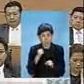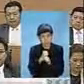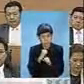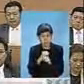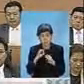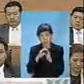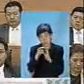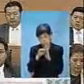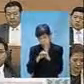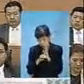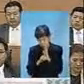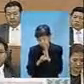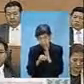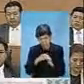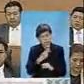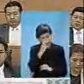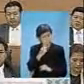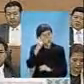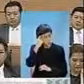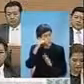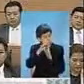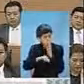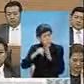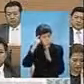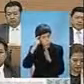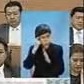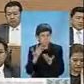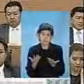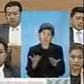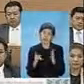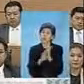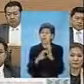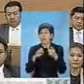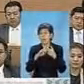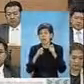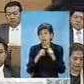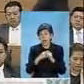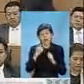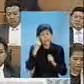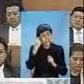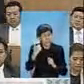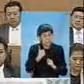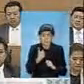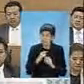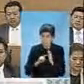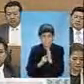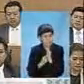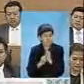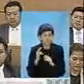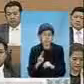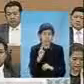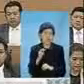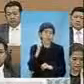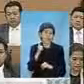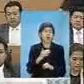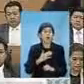ร่างมาเนี่ยเขาเห็นหมดฮะแล้วสุดท้ายก็เกิดการตีความเกิดความบังคับใช้